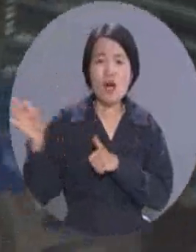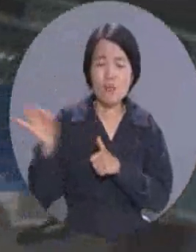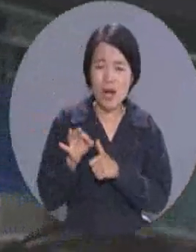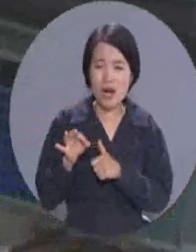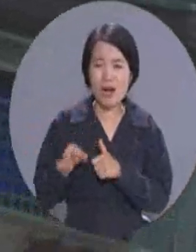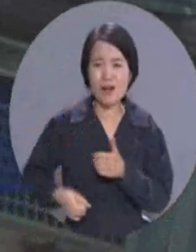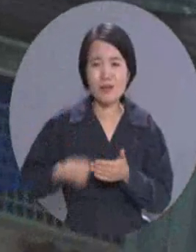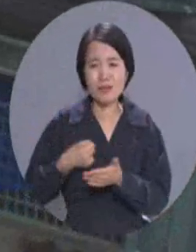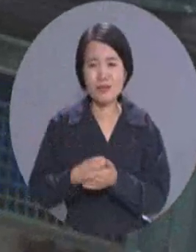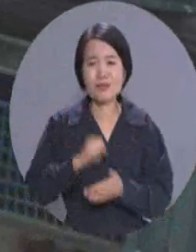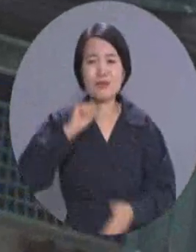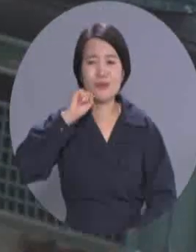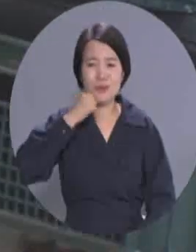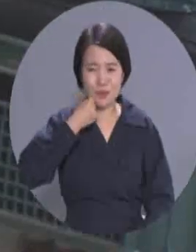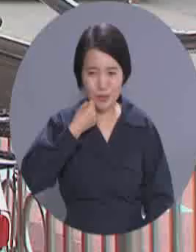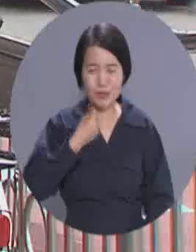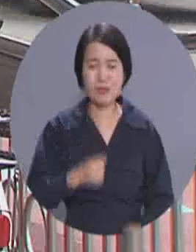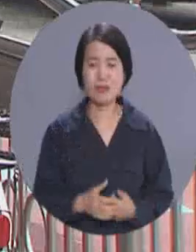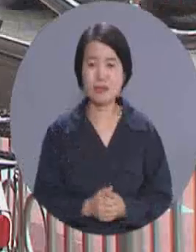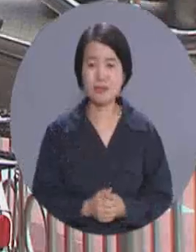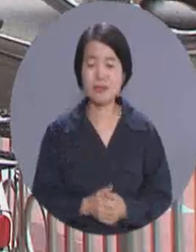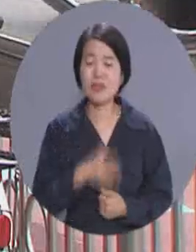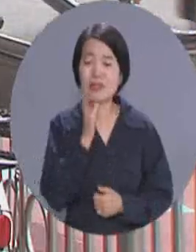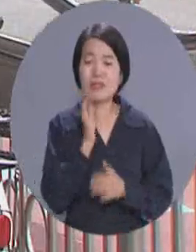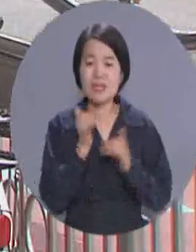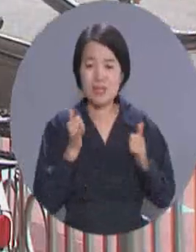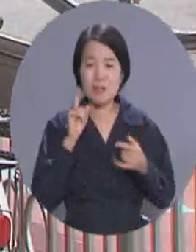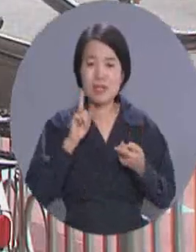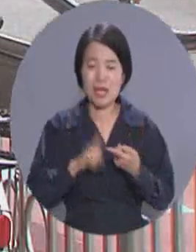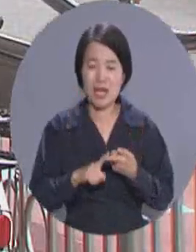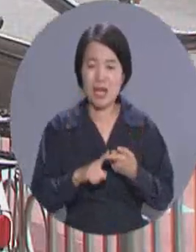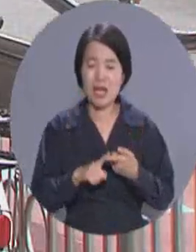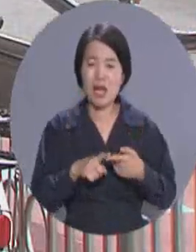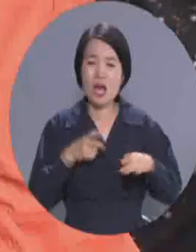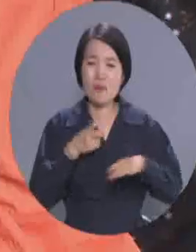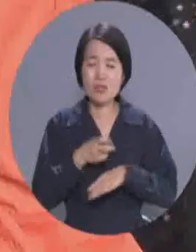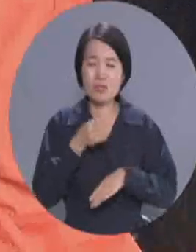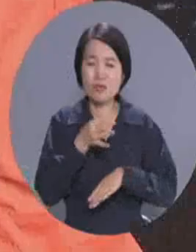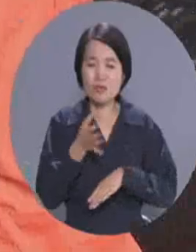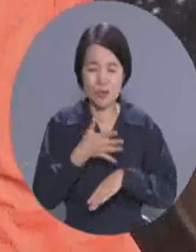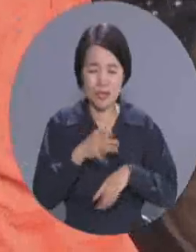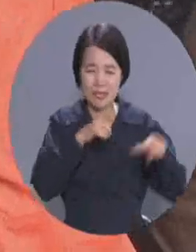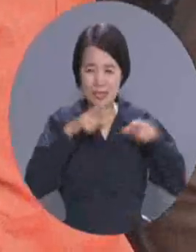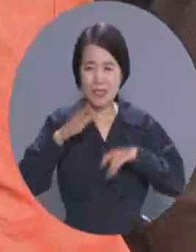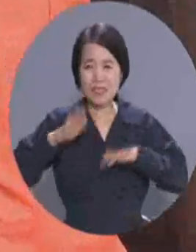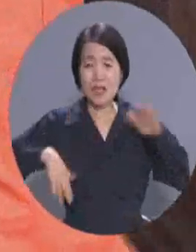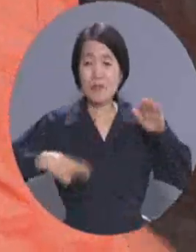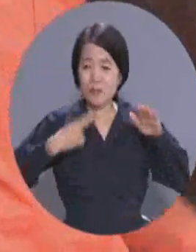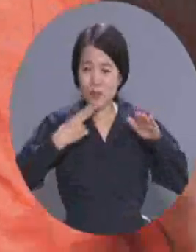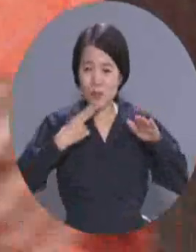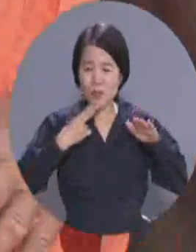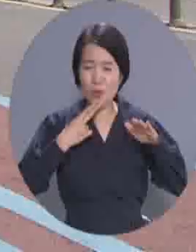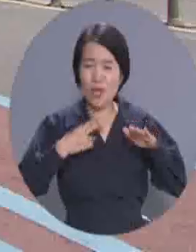또 판단하기가 좀 어려워서. 고령자들에 대한 교통복지가 지역에 따라 차이가 나지 않도록